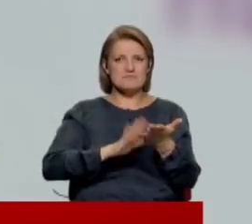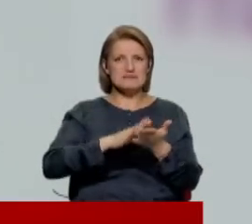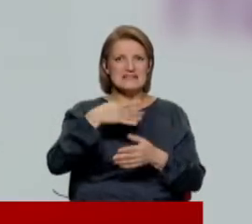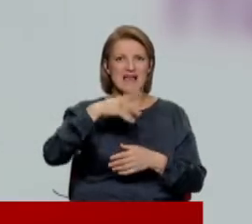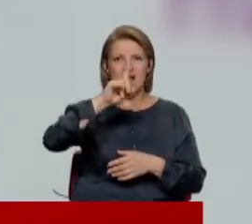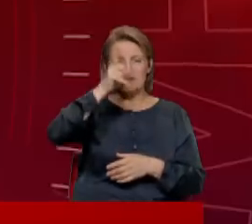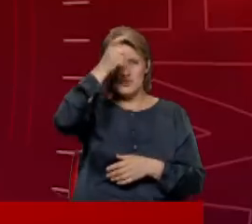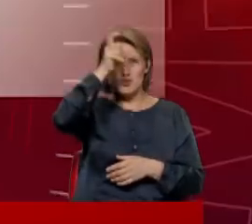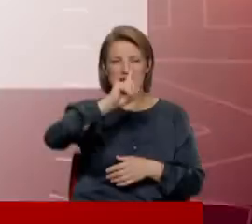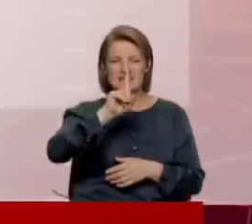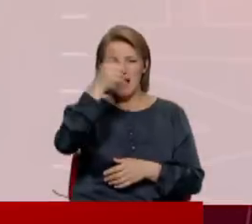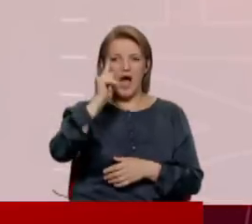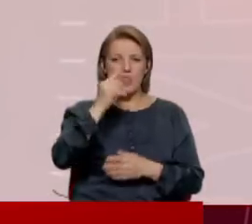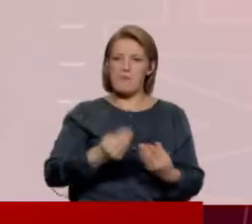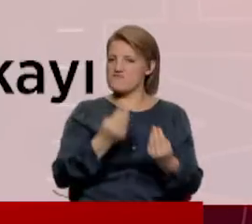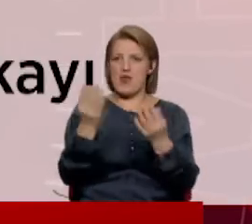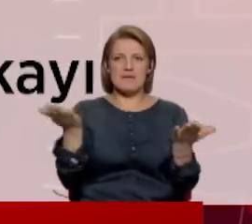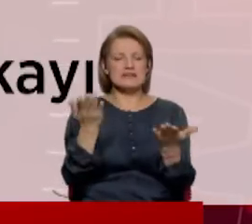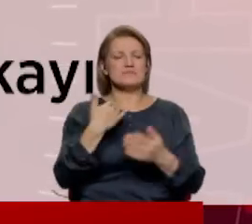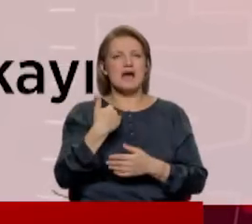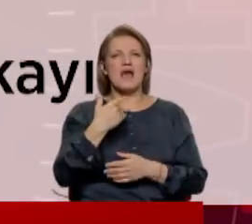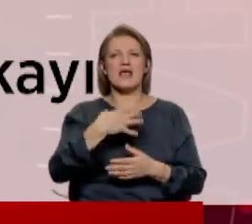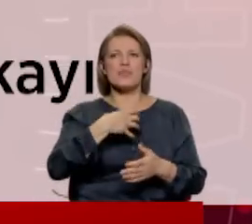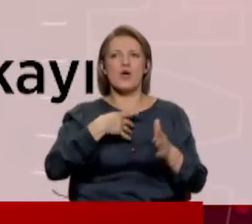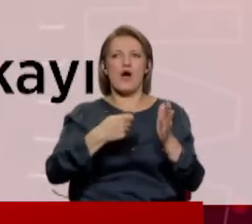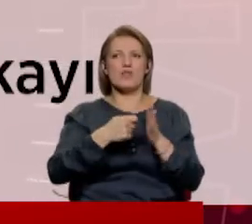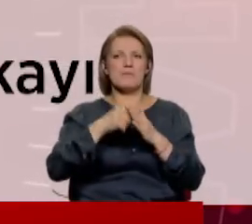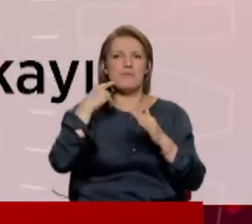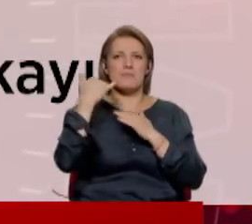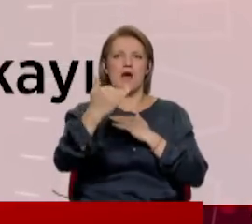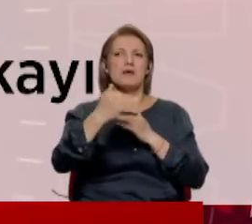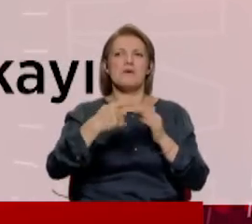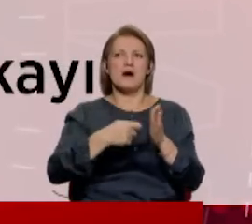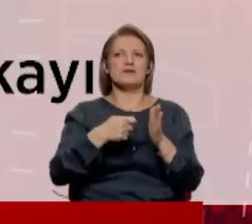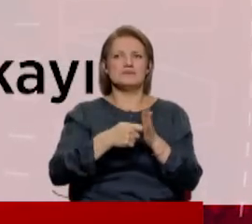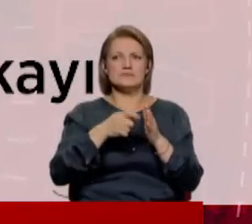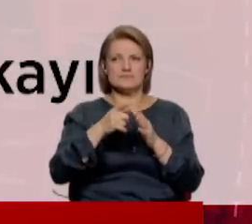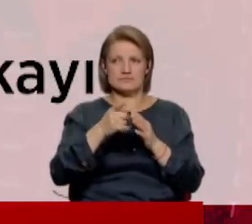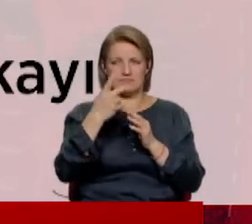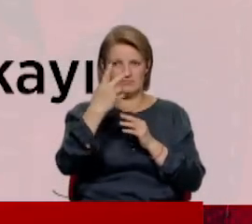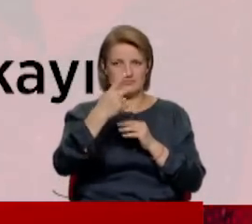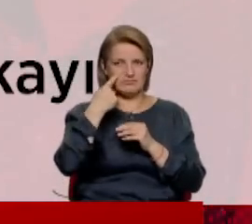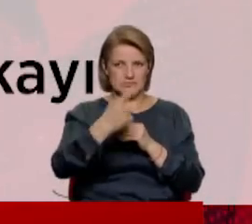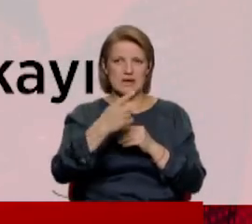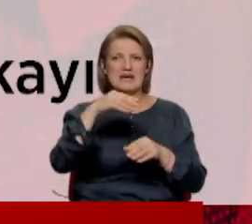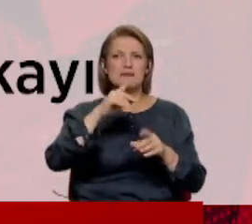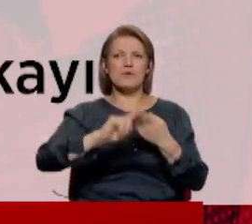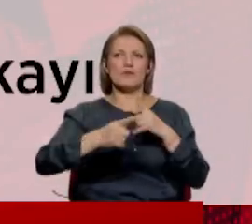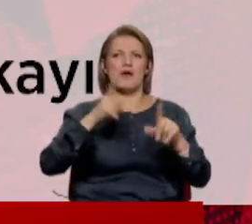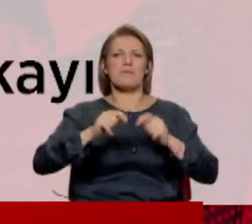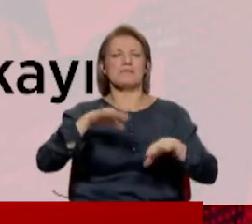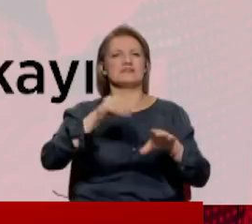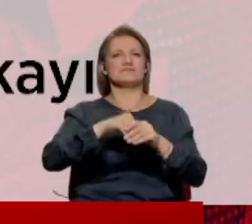ama teslim etmey iz dedi halkımıza layık bir politika ortaya koyamadığımız için içtenlikle özür diliyorum